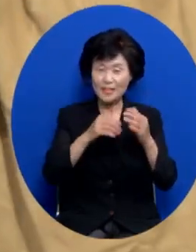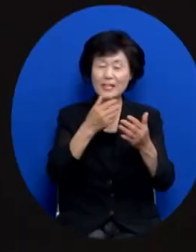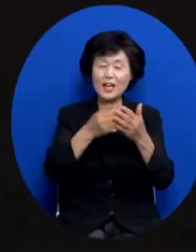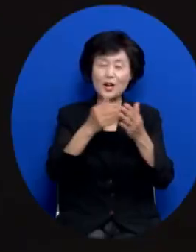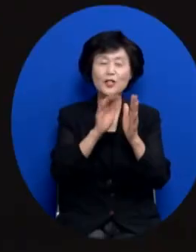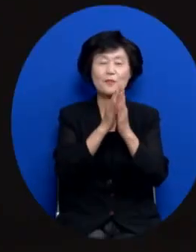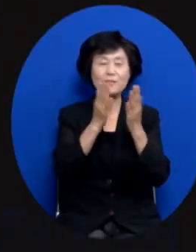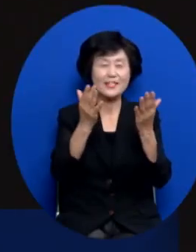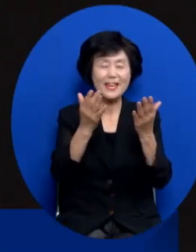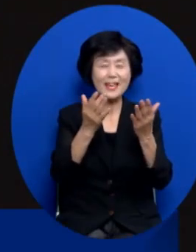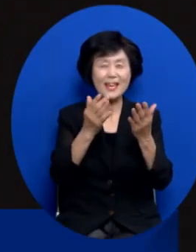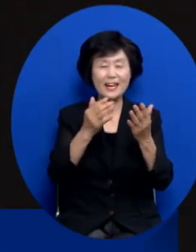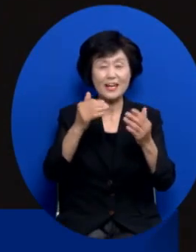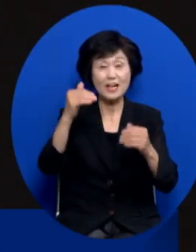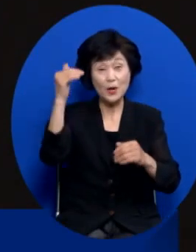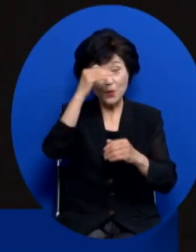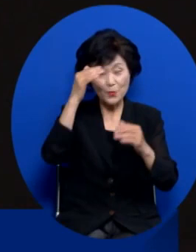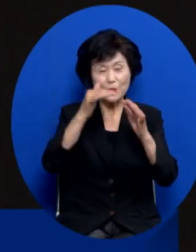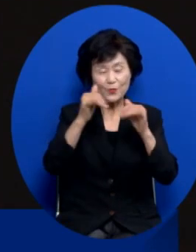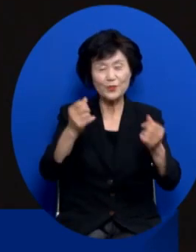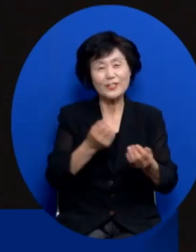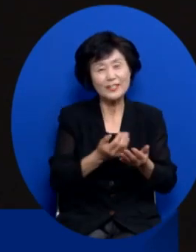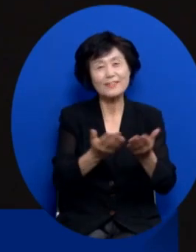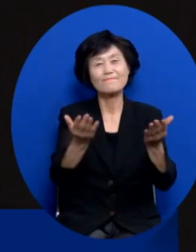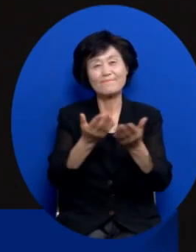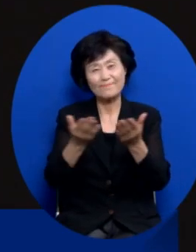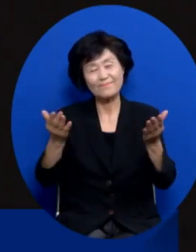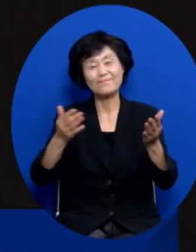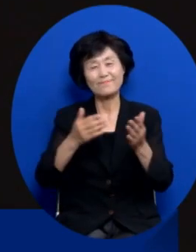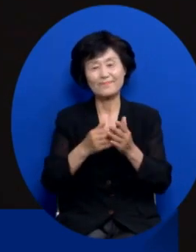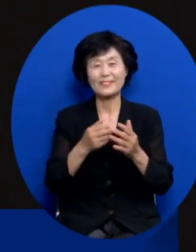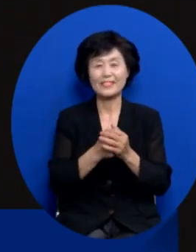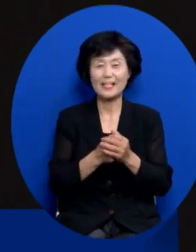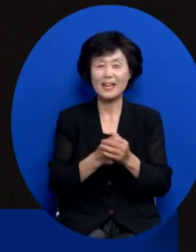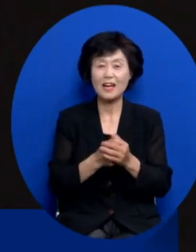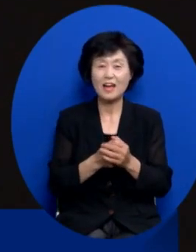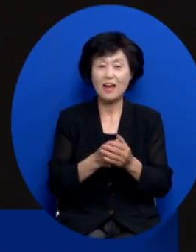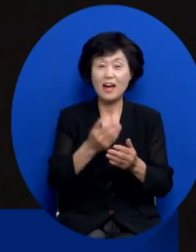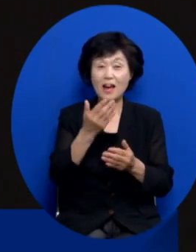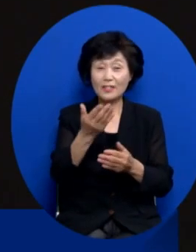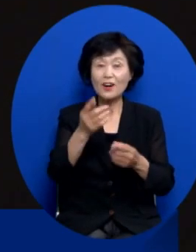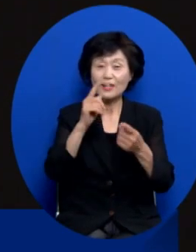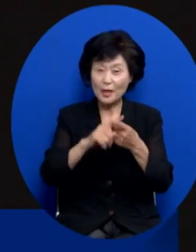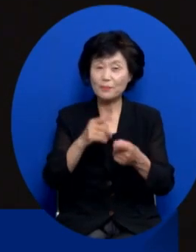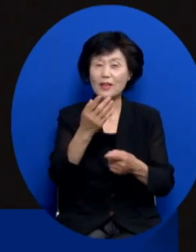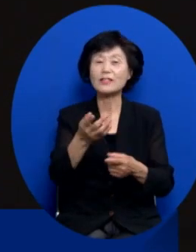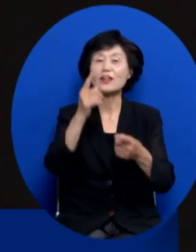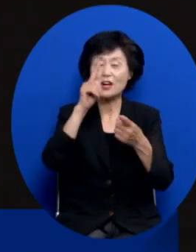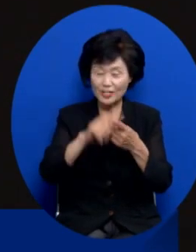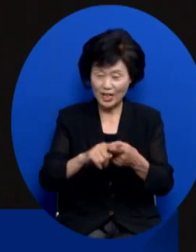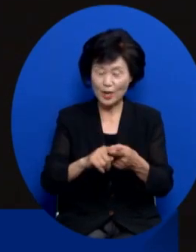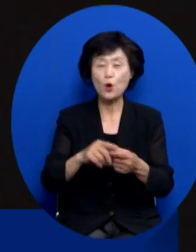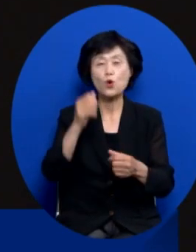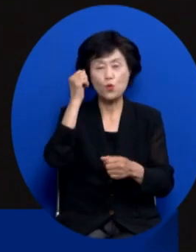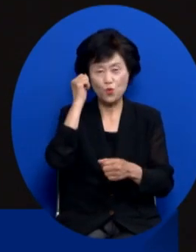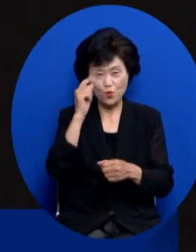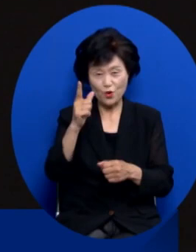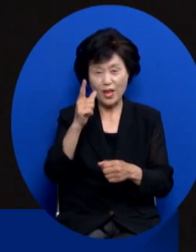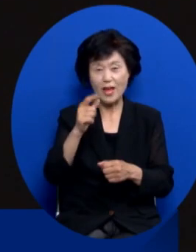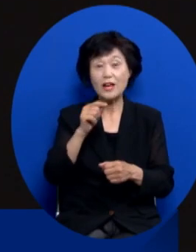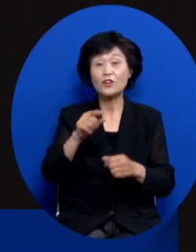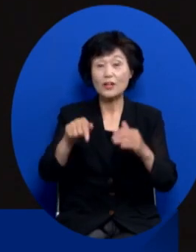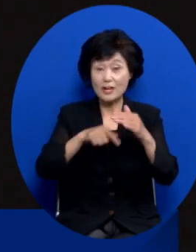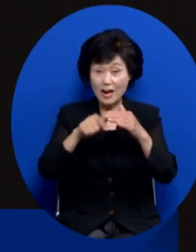소개했습니다. 어답게 너 그대로 훌륭해. 그리고 거기 그 안에서 네가 할 수 있는 너의 의지를